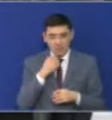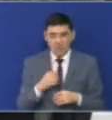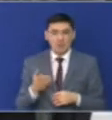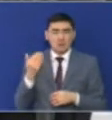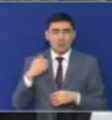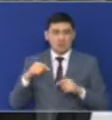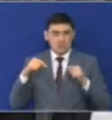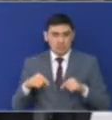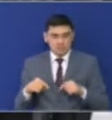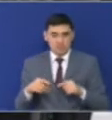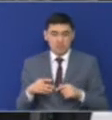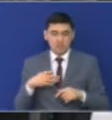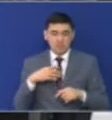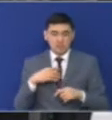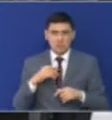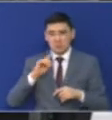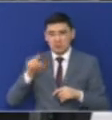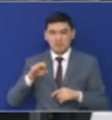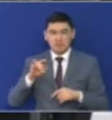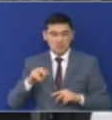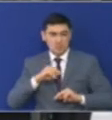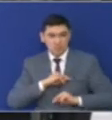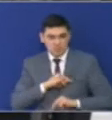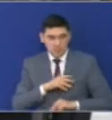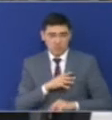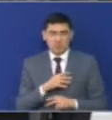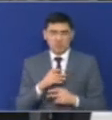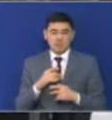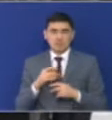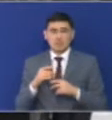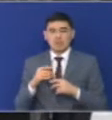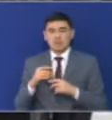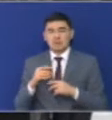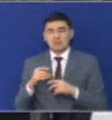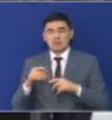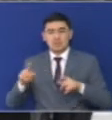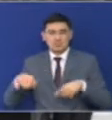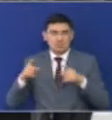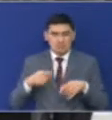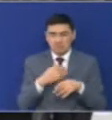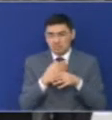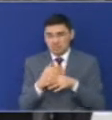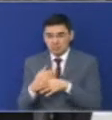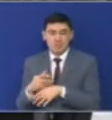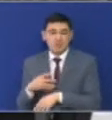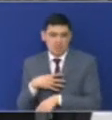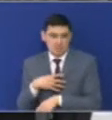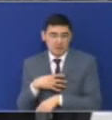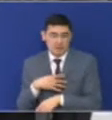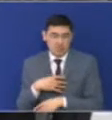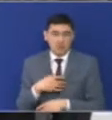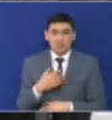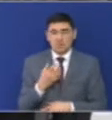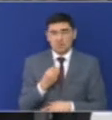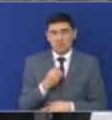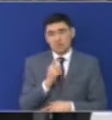передовой, героически работал в тылу, восстанавливал народное хозяйство в послевоенное время. Мы скорбим о тех, кто не